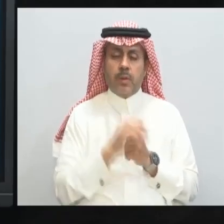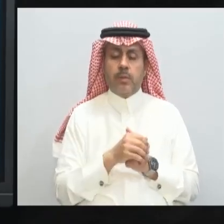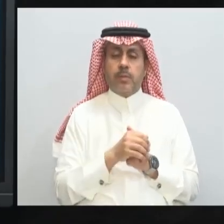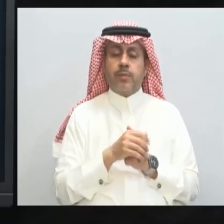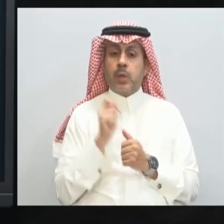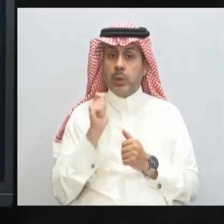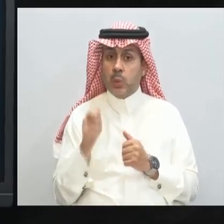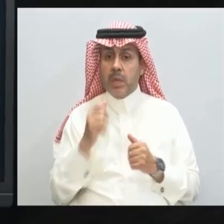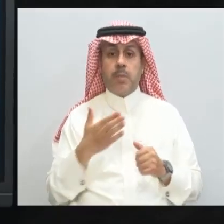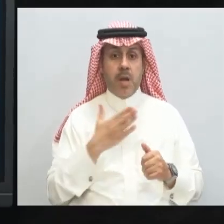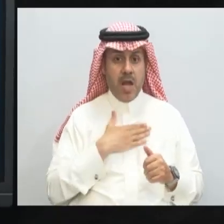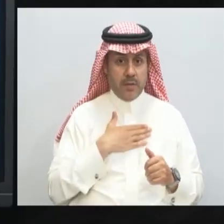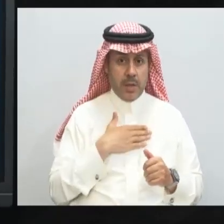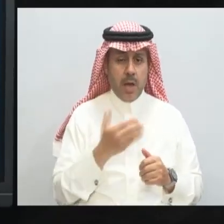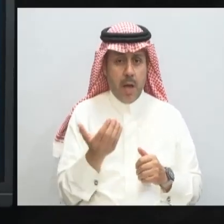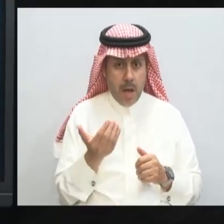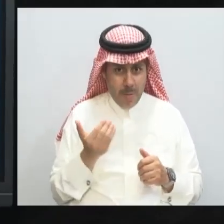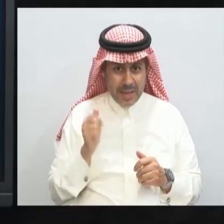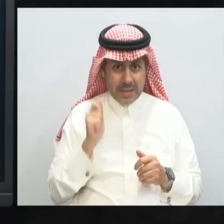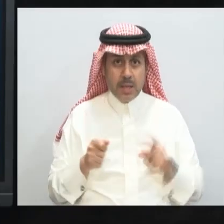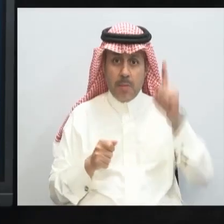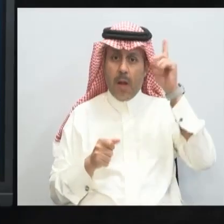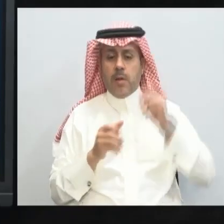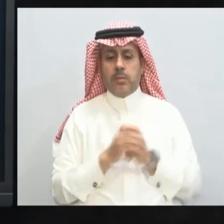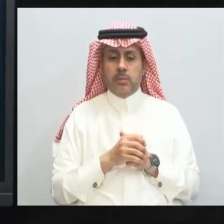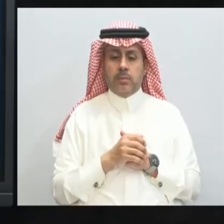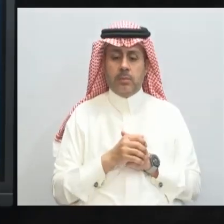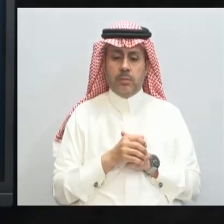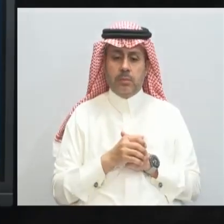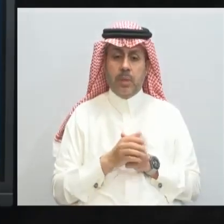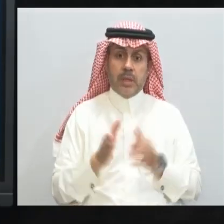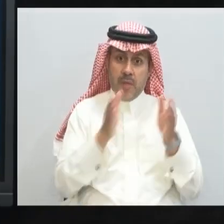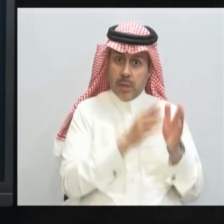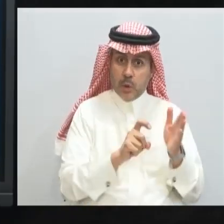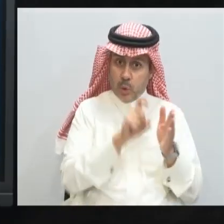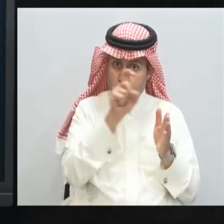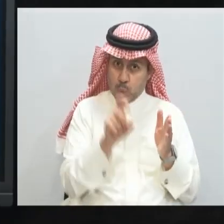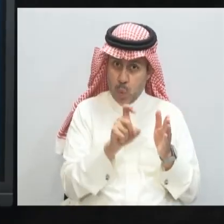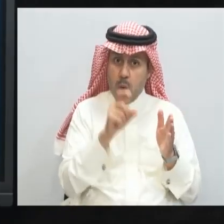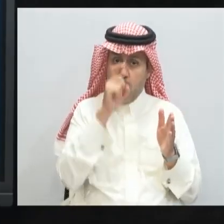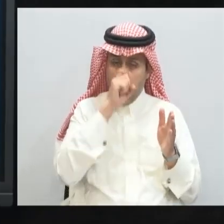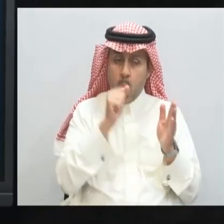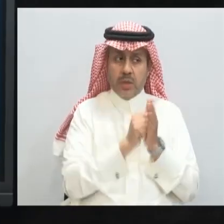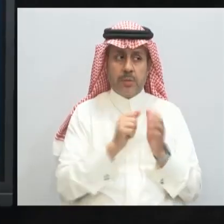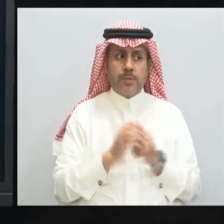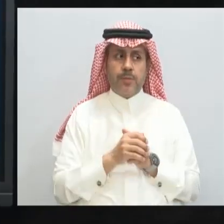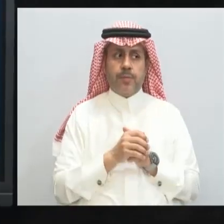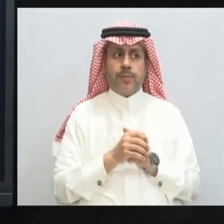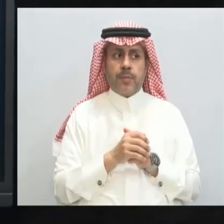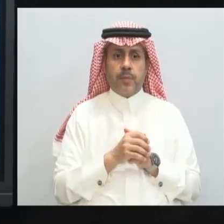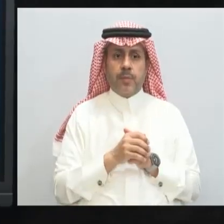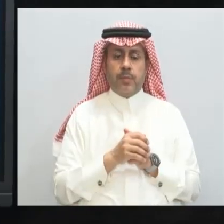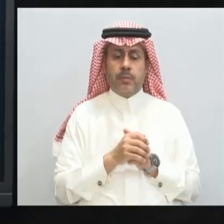ان تحاسب نفسك قبل ان تحاسب يوم القيامه بعد ذلك ناتي الى اسئله التقويم ونهدف من ذلك حتى